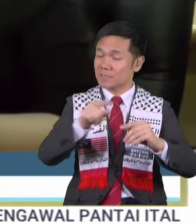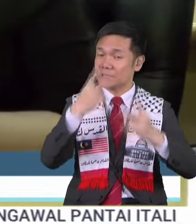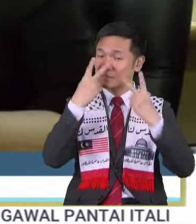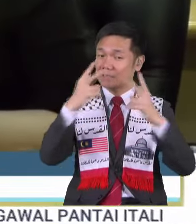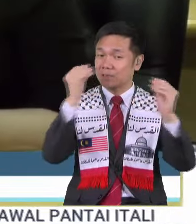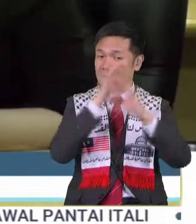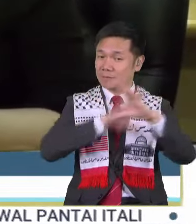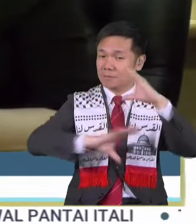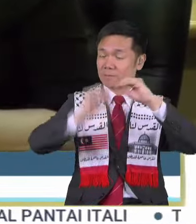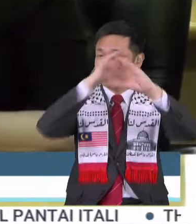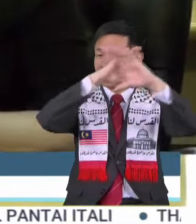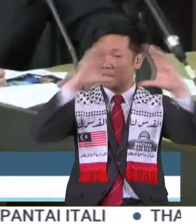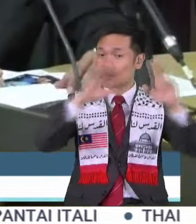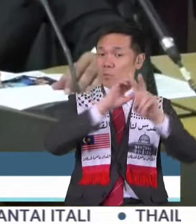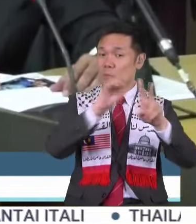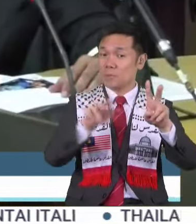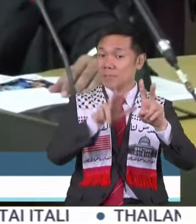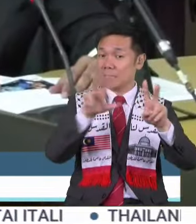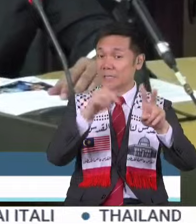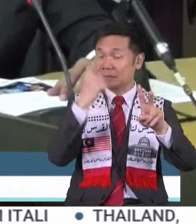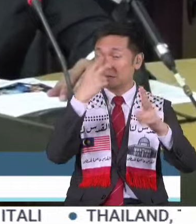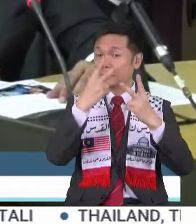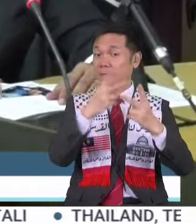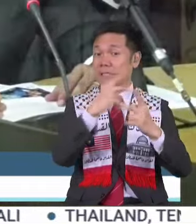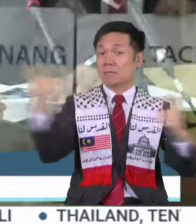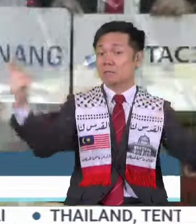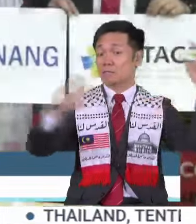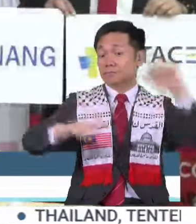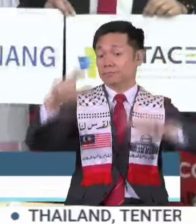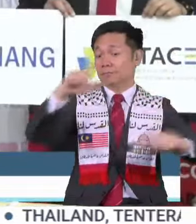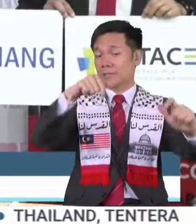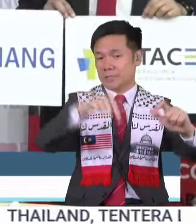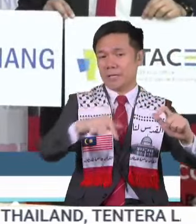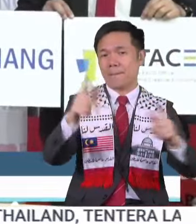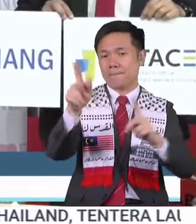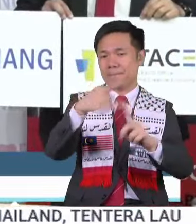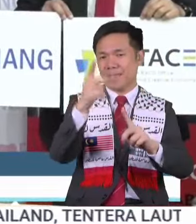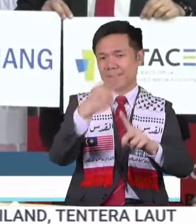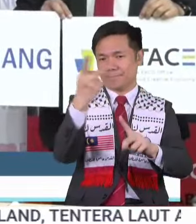dilihat dapat mempamerkan potensi pelaburan di negeri